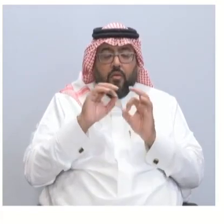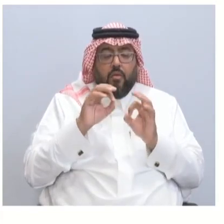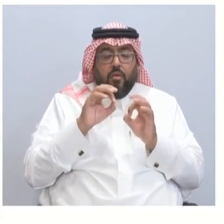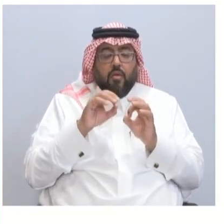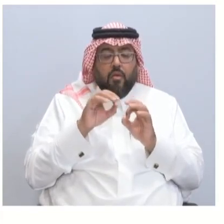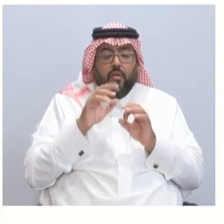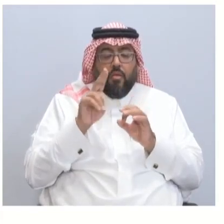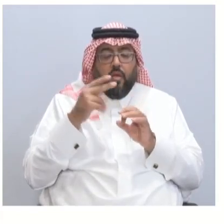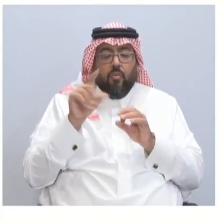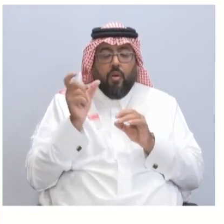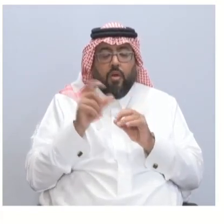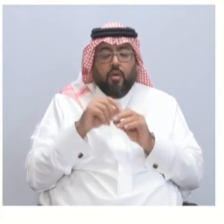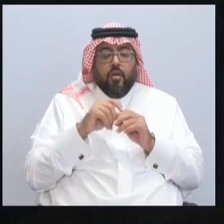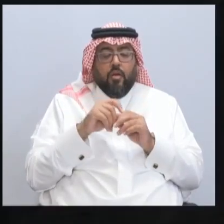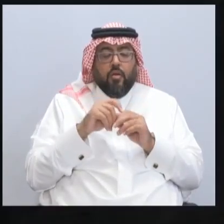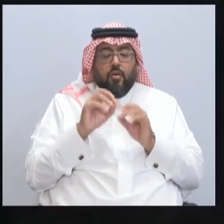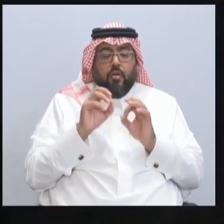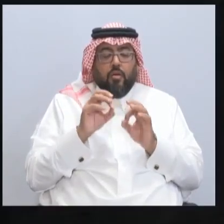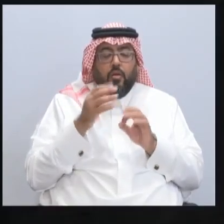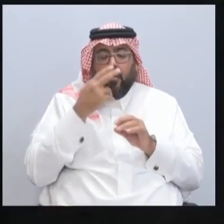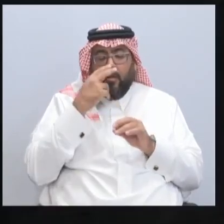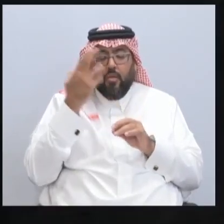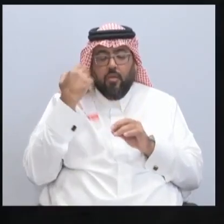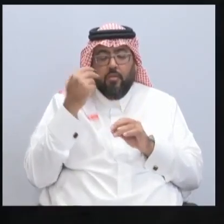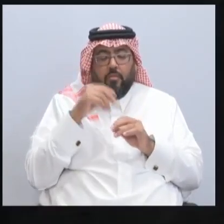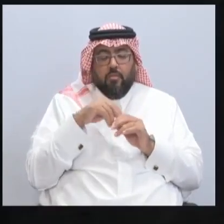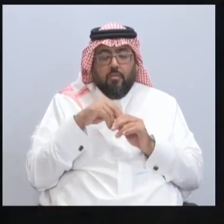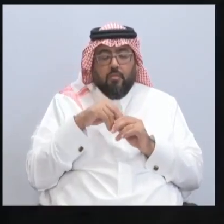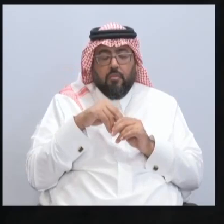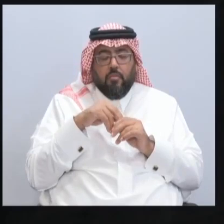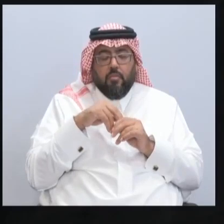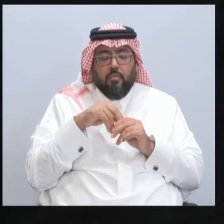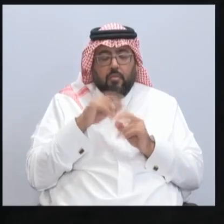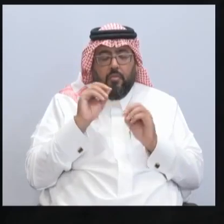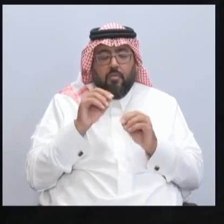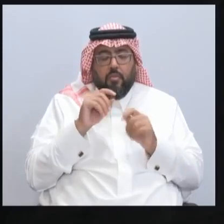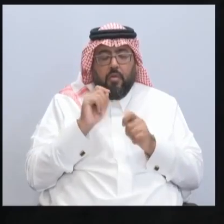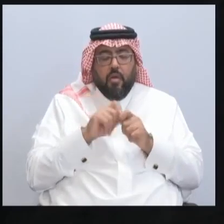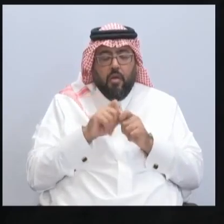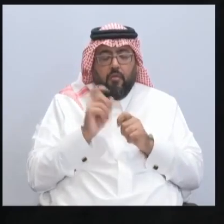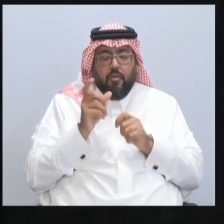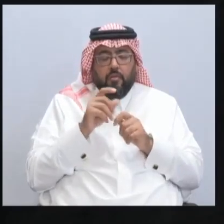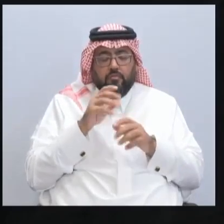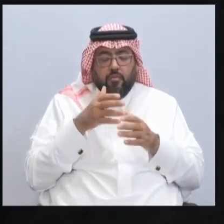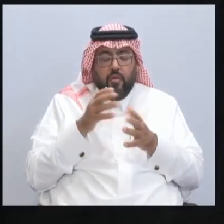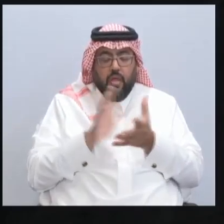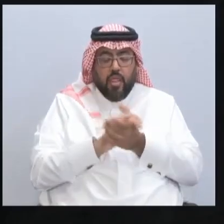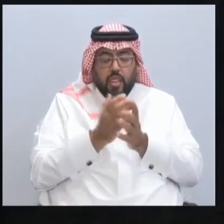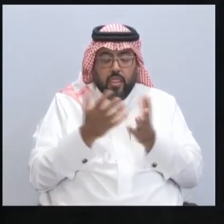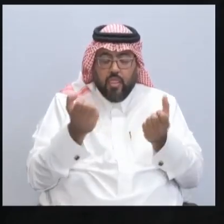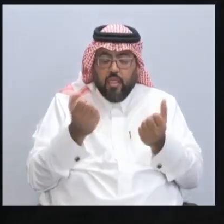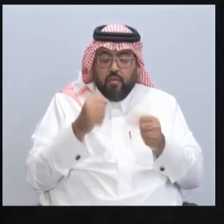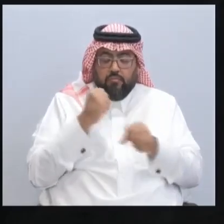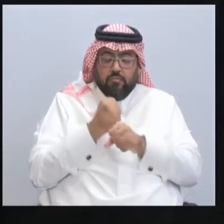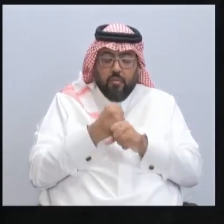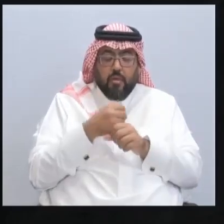واقواها الصناعه كانت الصناعه في دمس التعاون في الماضي حرفا يدويه